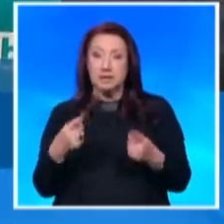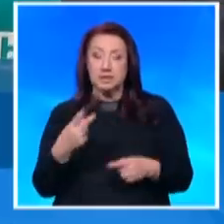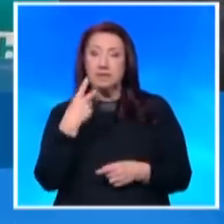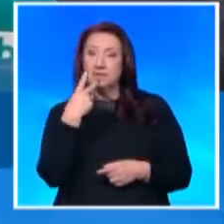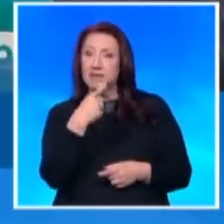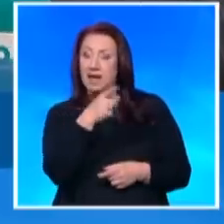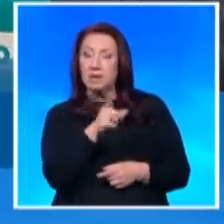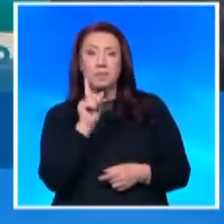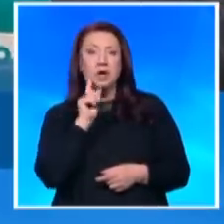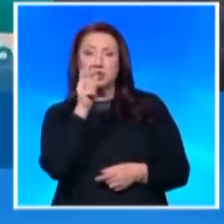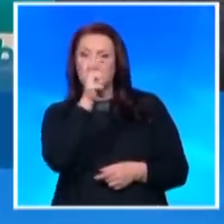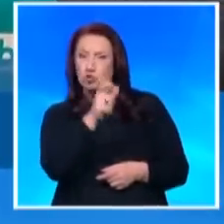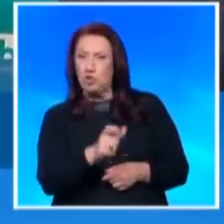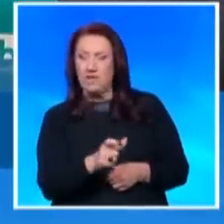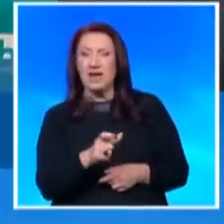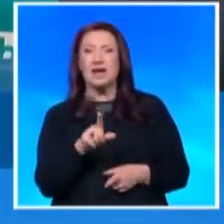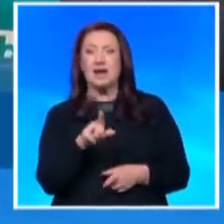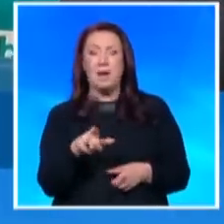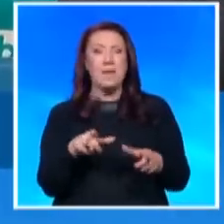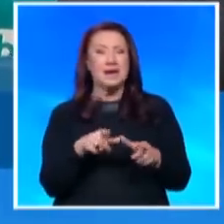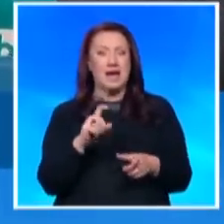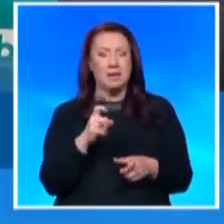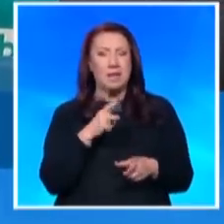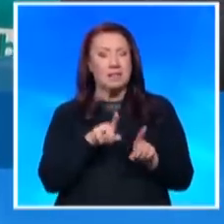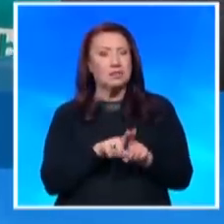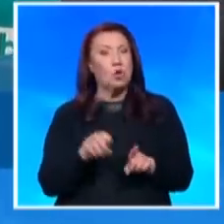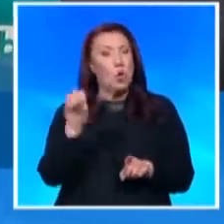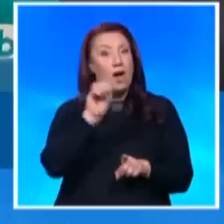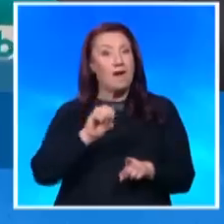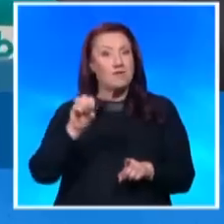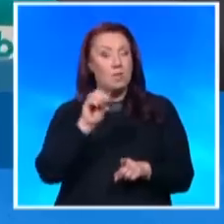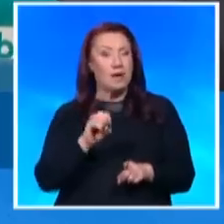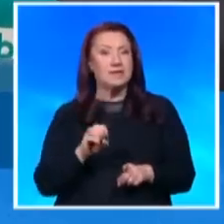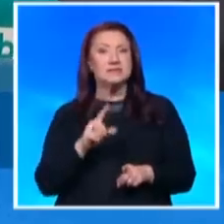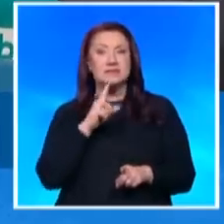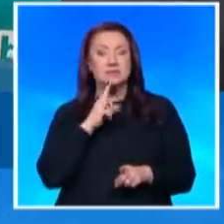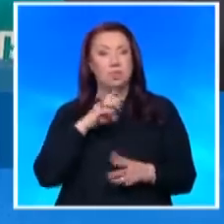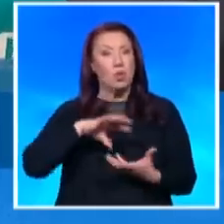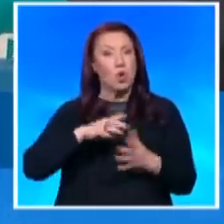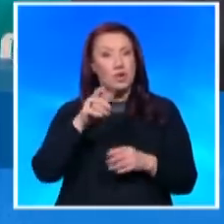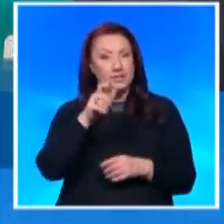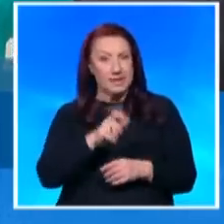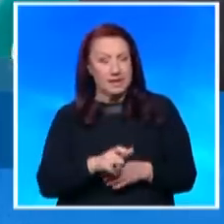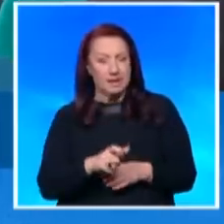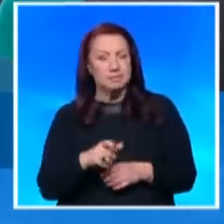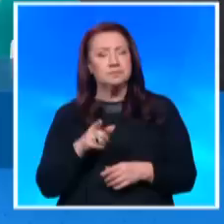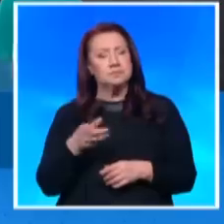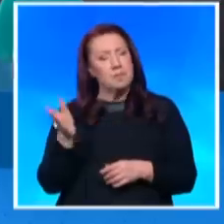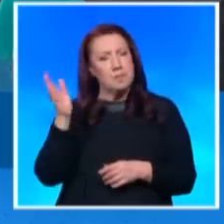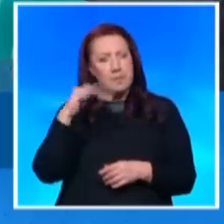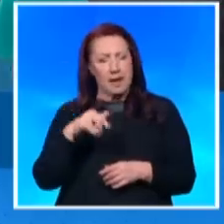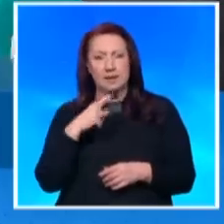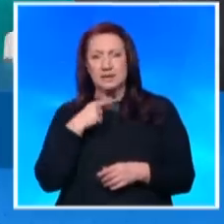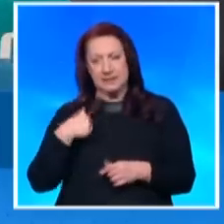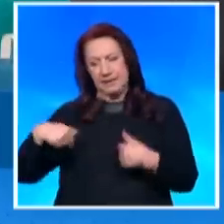диалог и човек в лицето на Мария Габриел и за това не залостваме вратата. И ще се съберем на заседание, за да